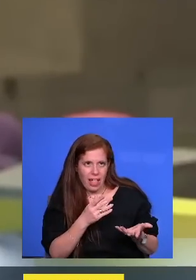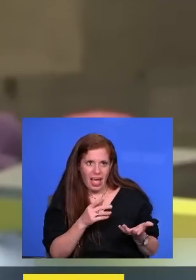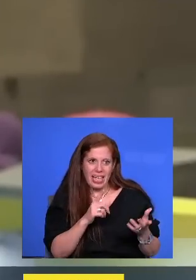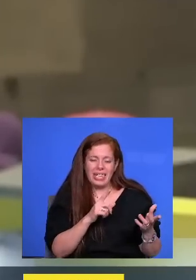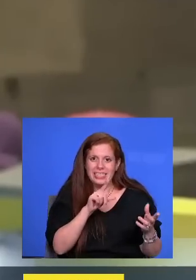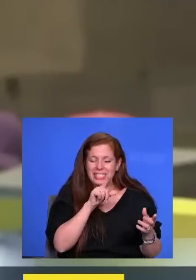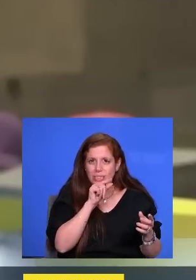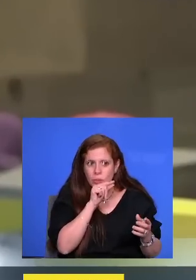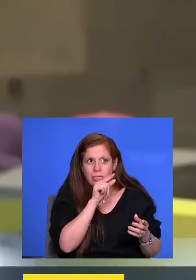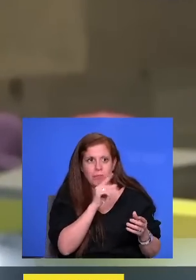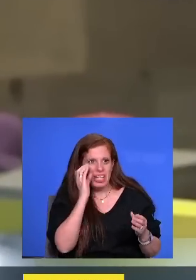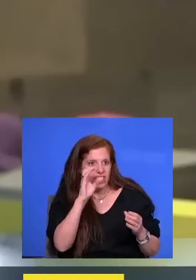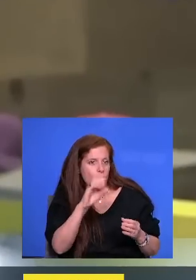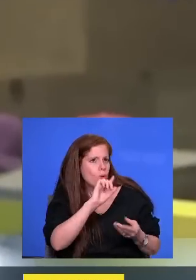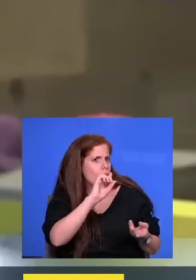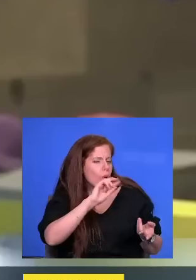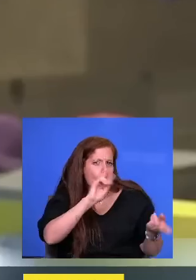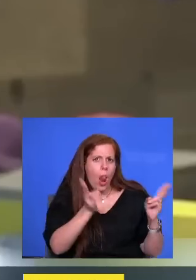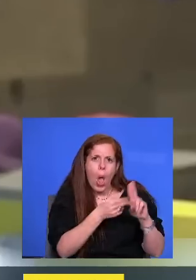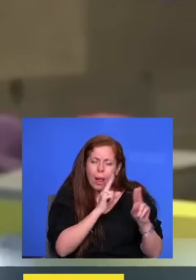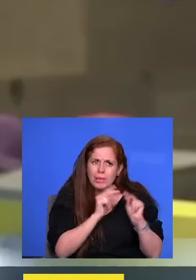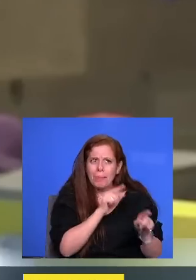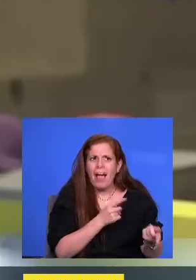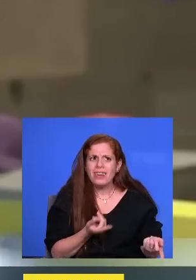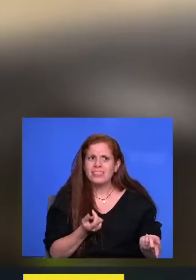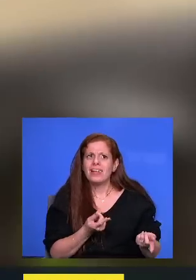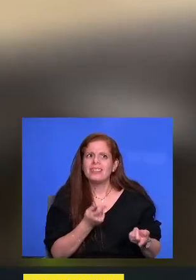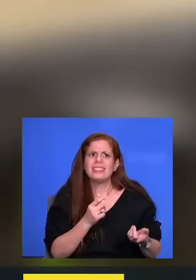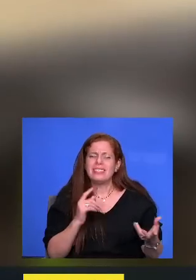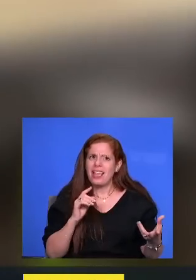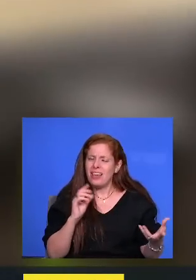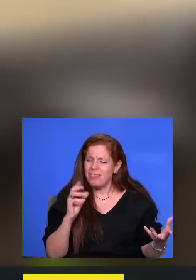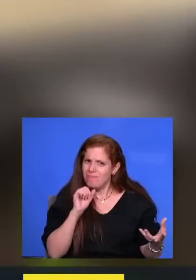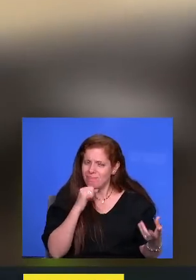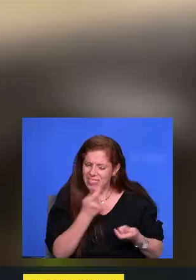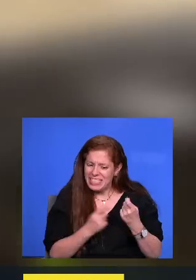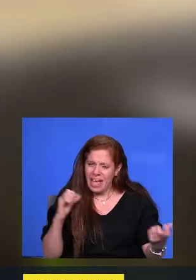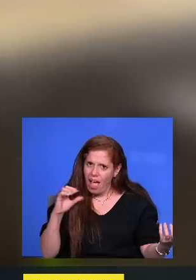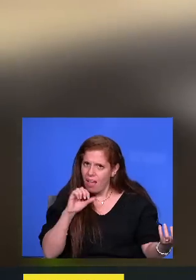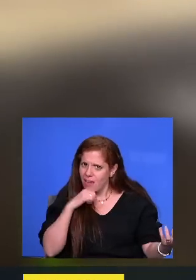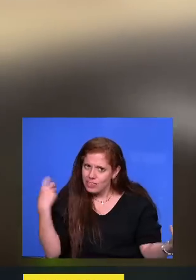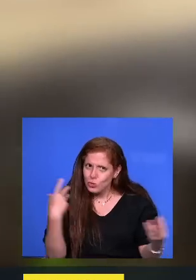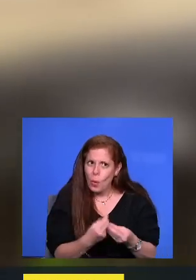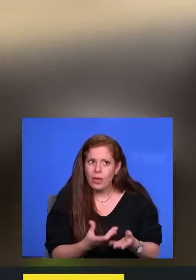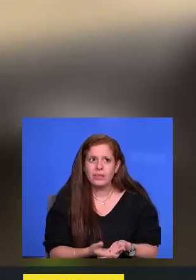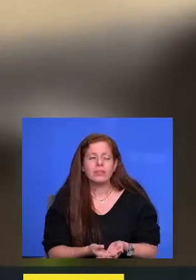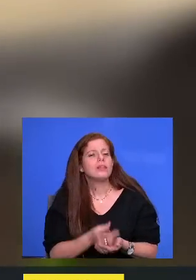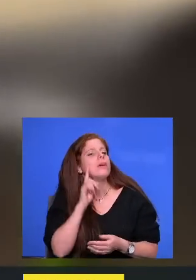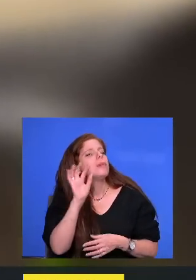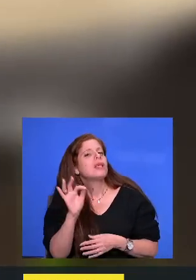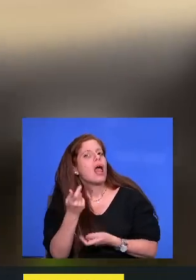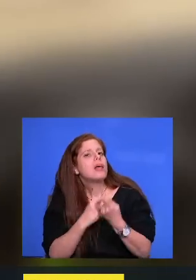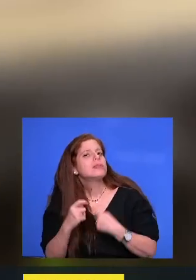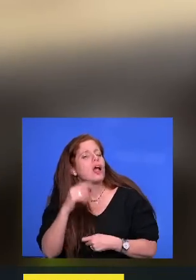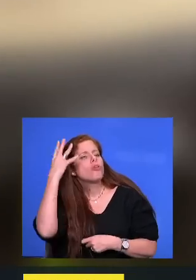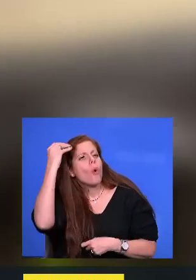كل الاجانب كل العالم على الصفقه هذه صفقه تاريخيه لن تتكرر. كيف تشوف صفقه